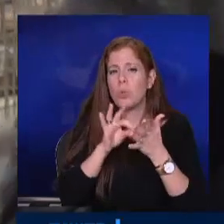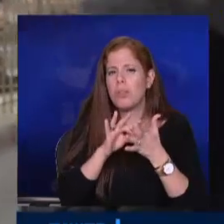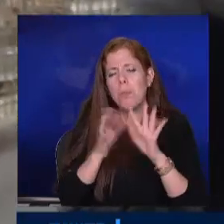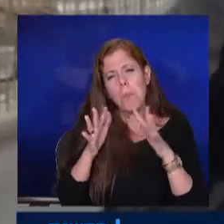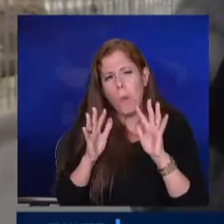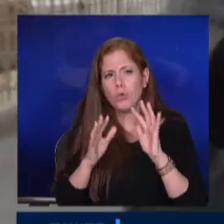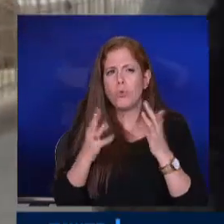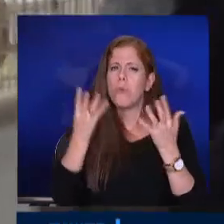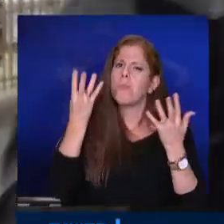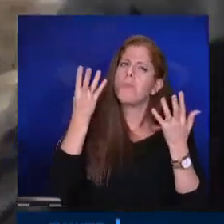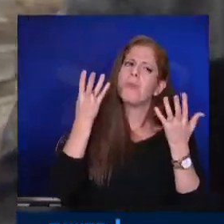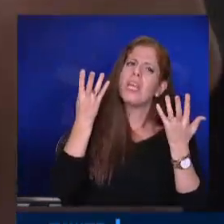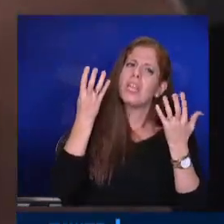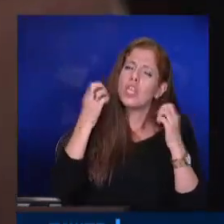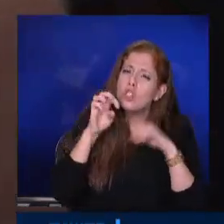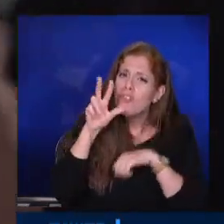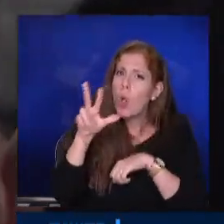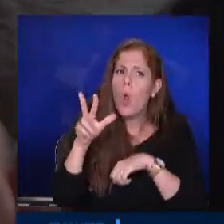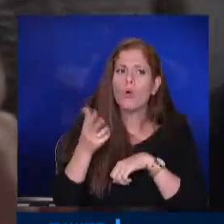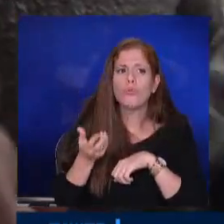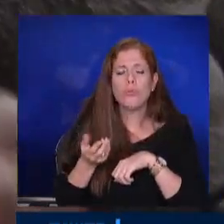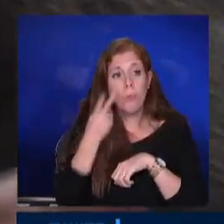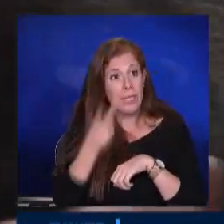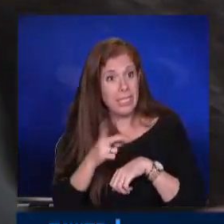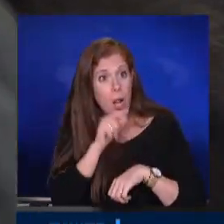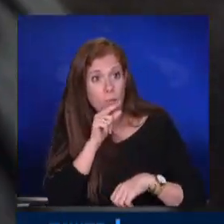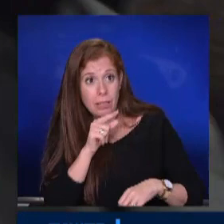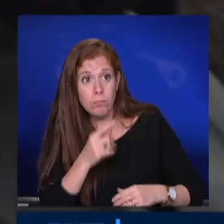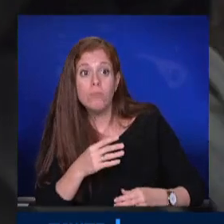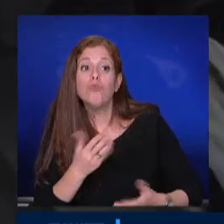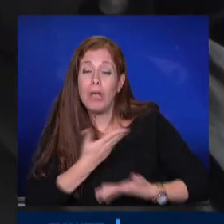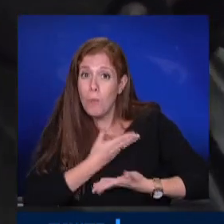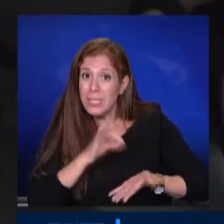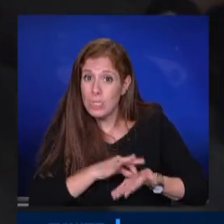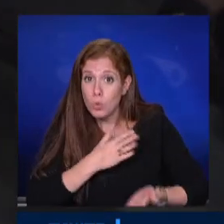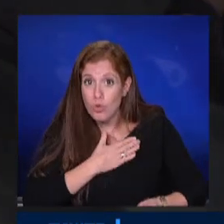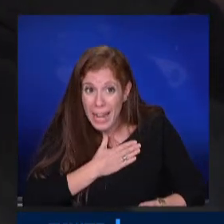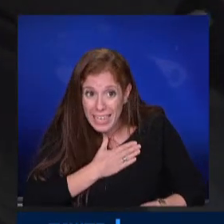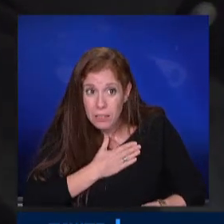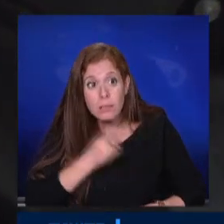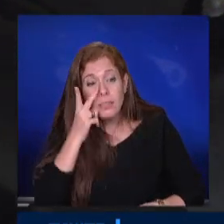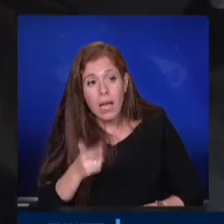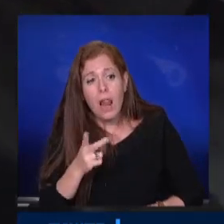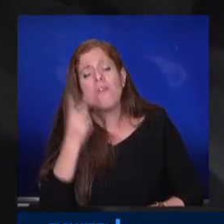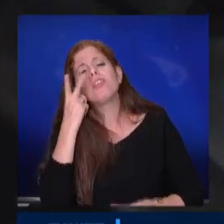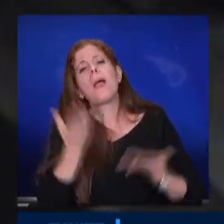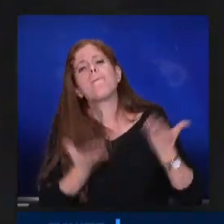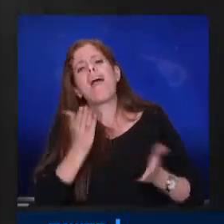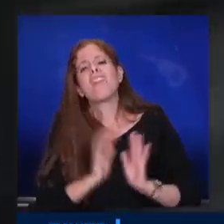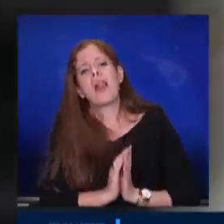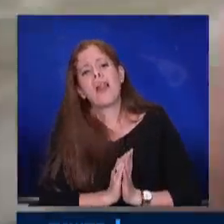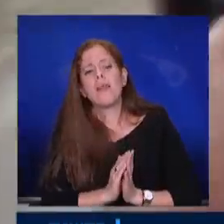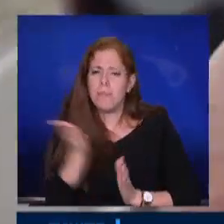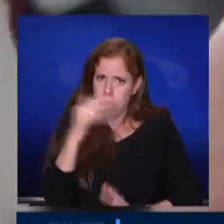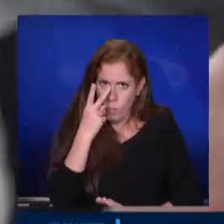משהו. 93. בוא תסתכל על העיונים שקיבלו ציון שלי, ותסתכל, ואתה תראה מה ההבדל. הנה, זה